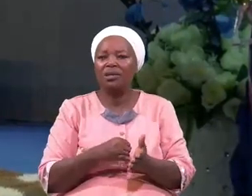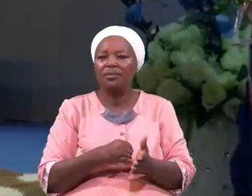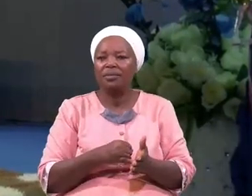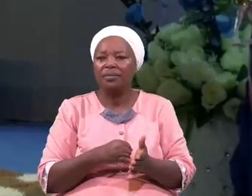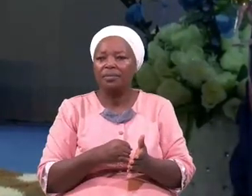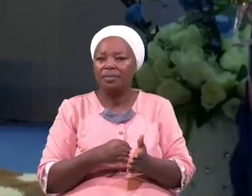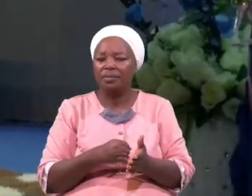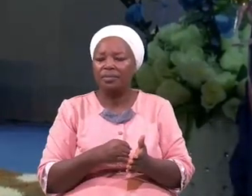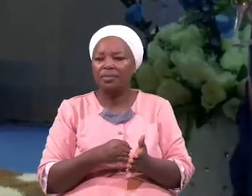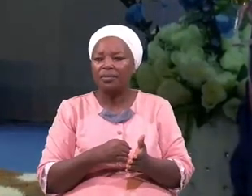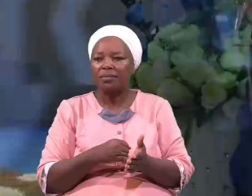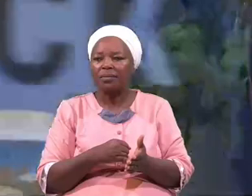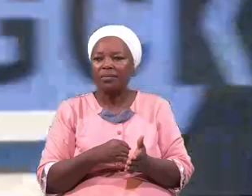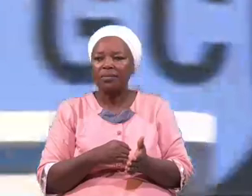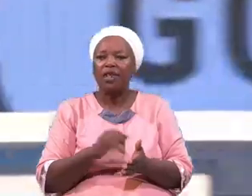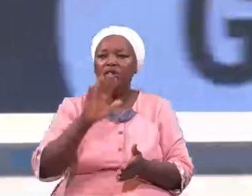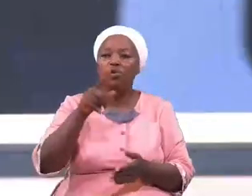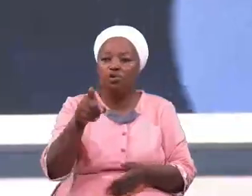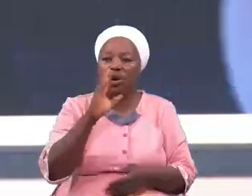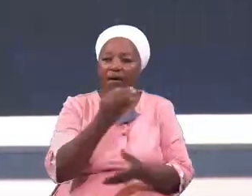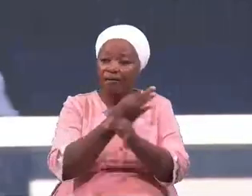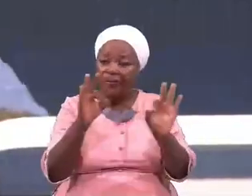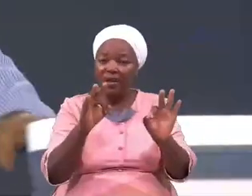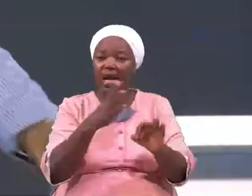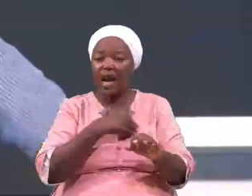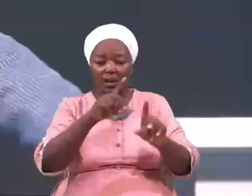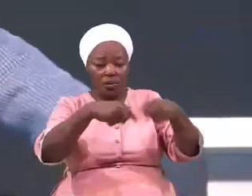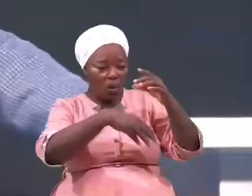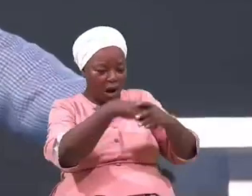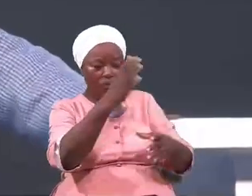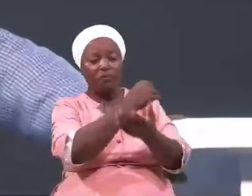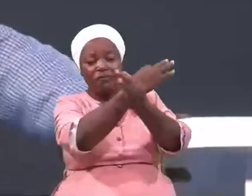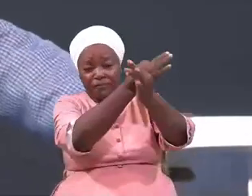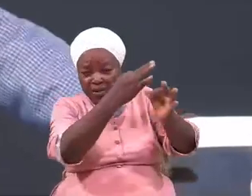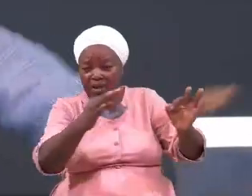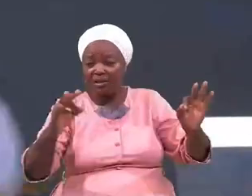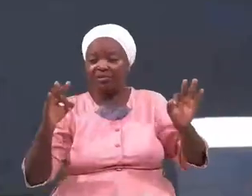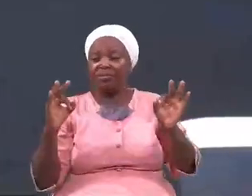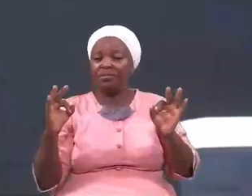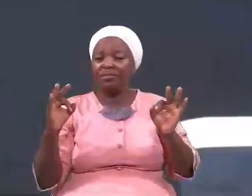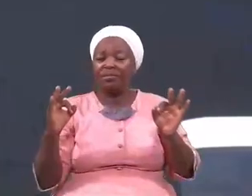Faites ce qu'il vous dira. Vous êtes affranchi. Sortez libre.